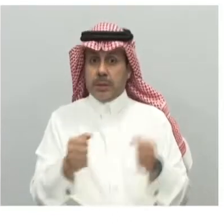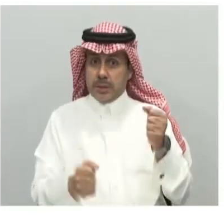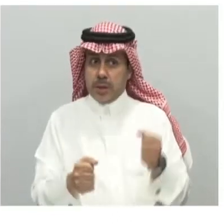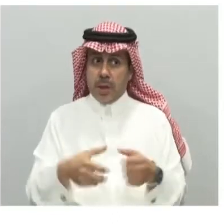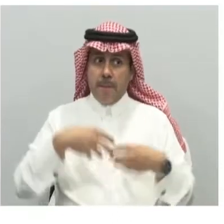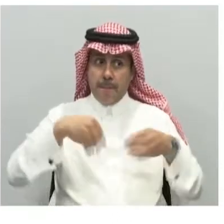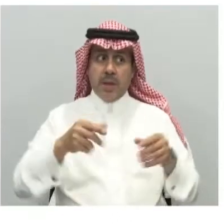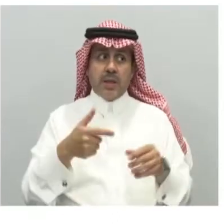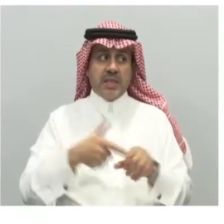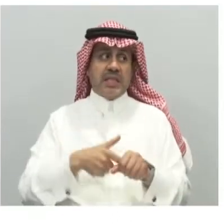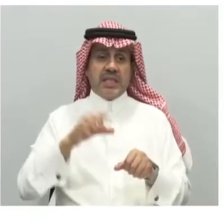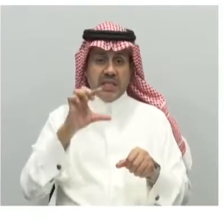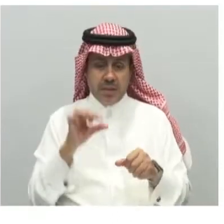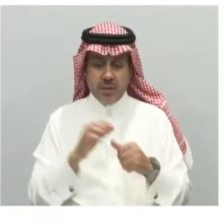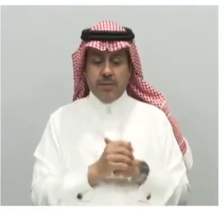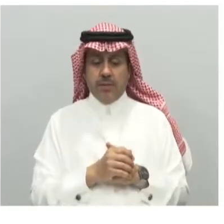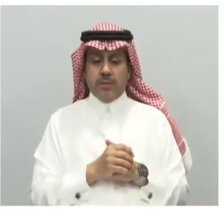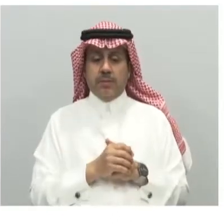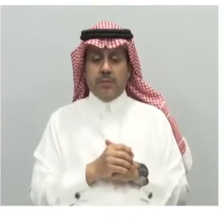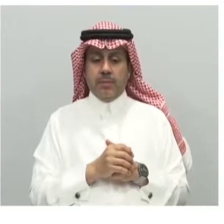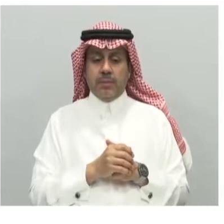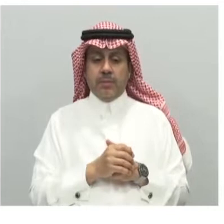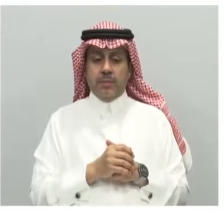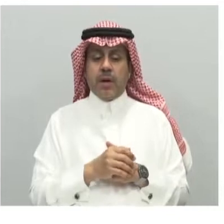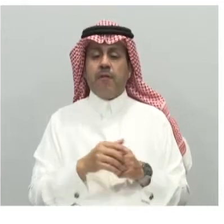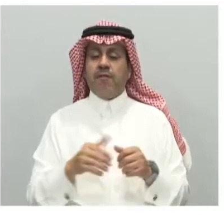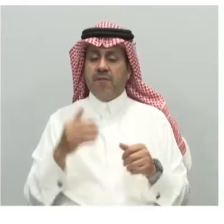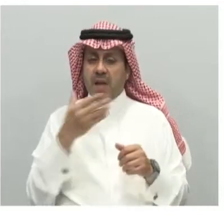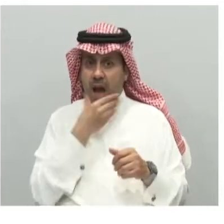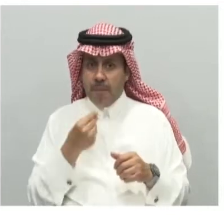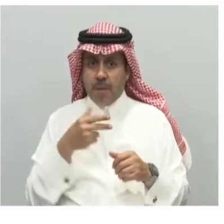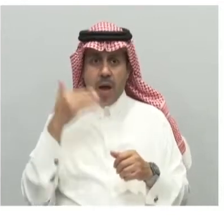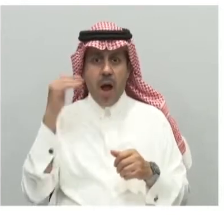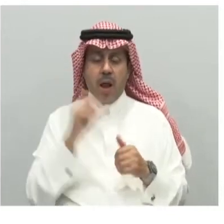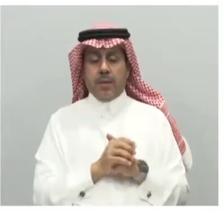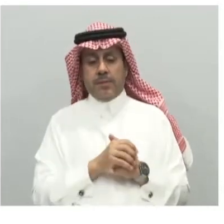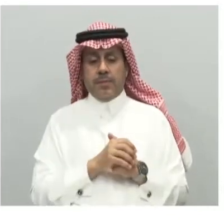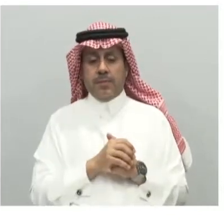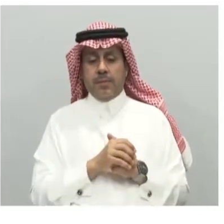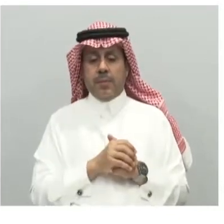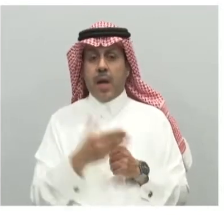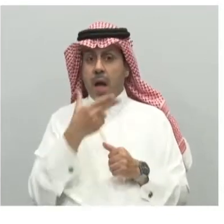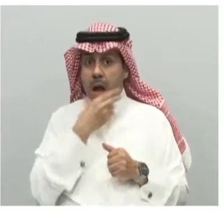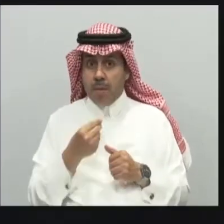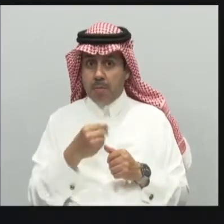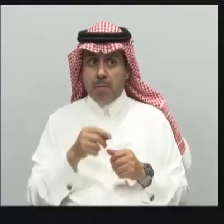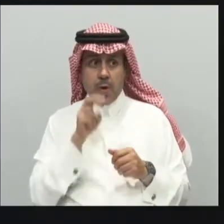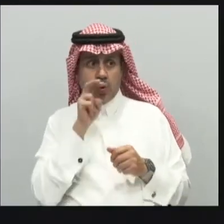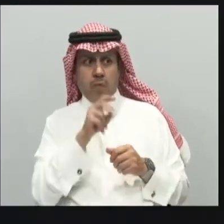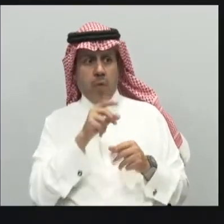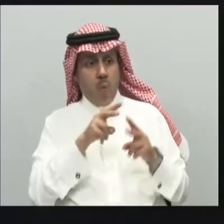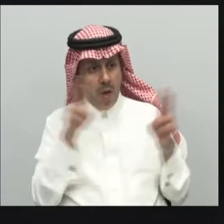البائع اخبر مشترك قال هذه السلعه هذه السياره فيها خلل فيها عيب كذا او كان العيب ظاهرا يراه المشتري